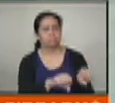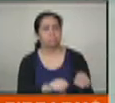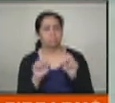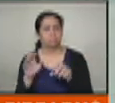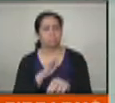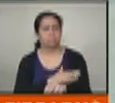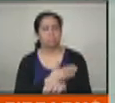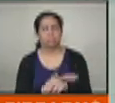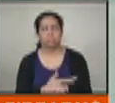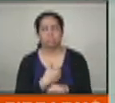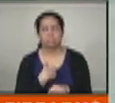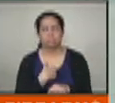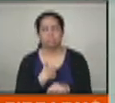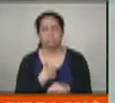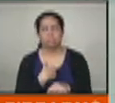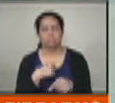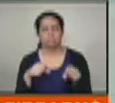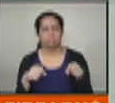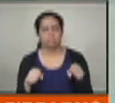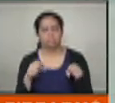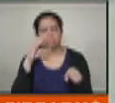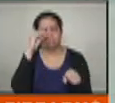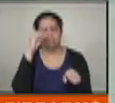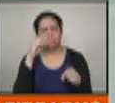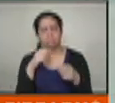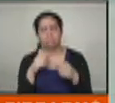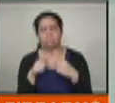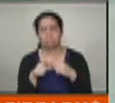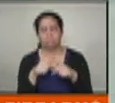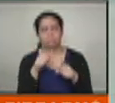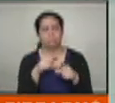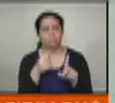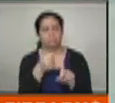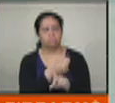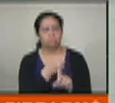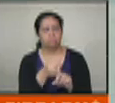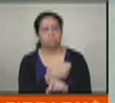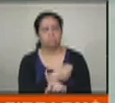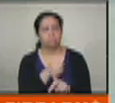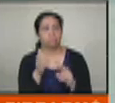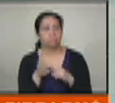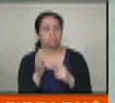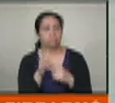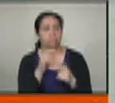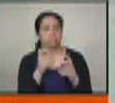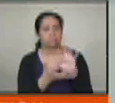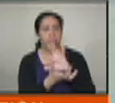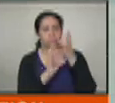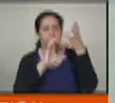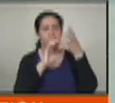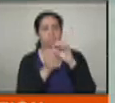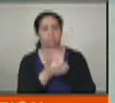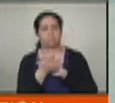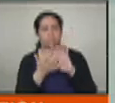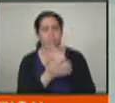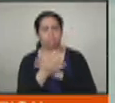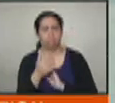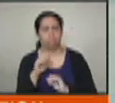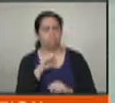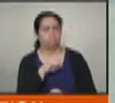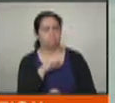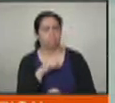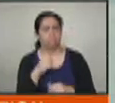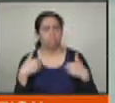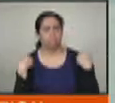anak ko nung nakamutob na lalaki, na yun daw ang umupak. Okay, so ibig sabihin, ano to, rumble? Opo. Na